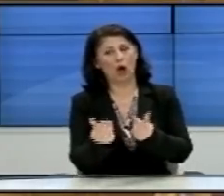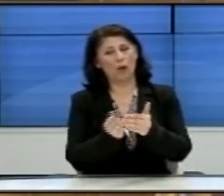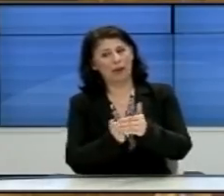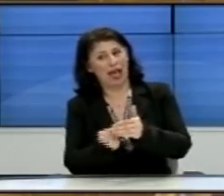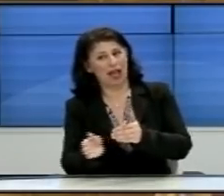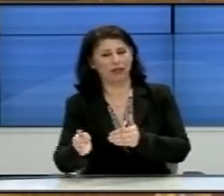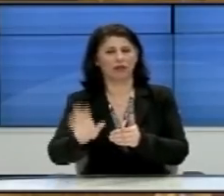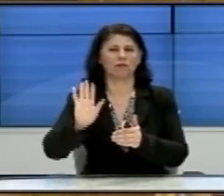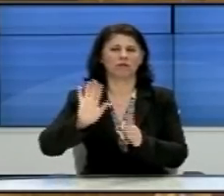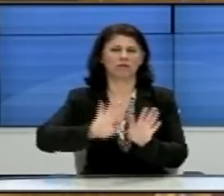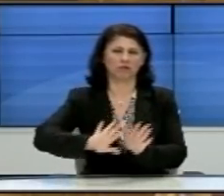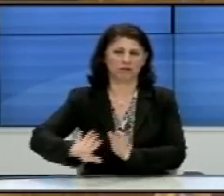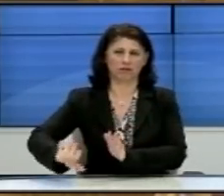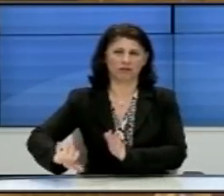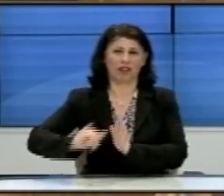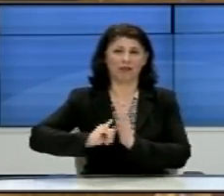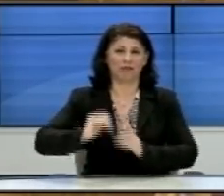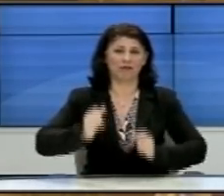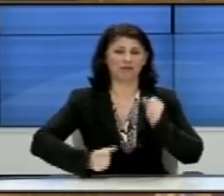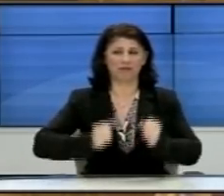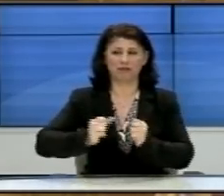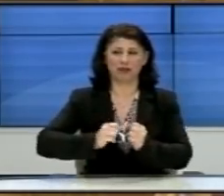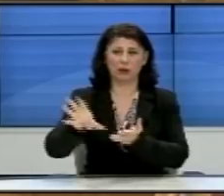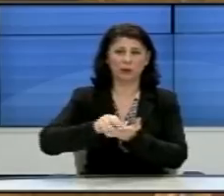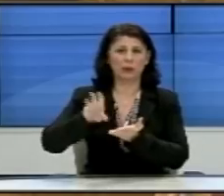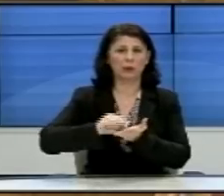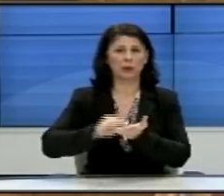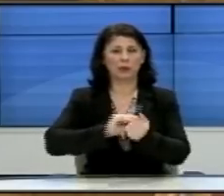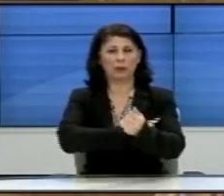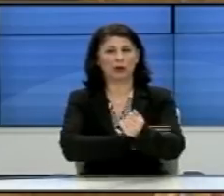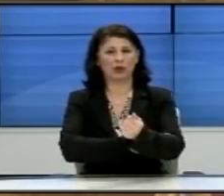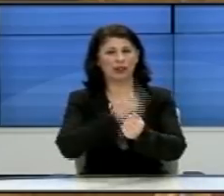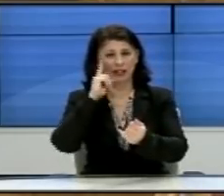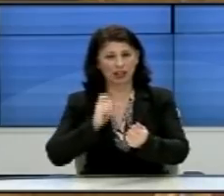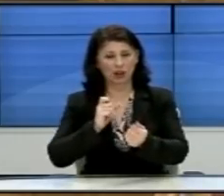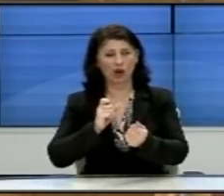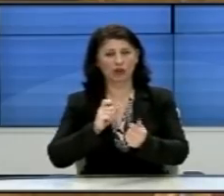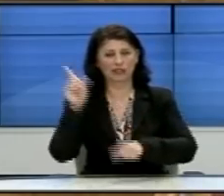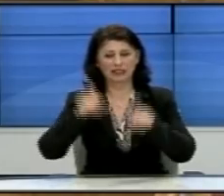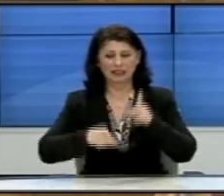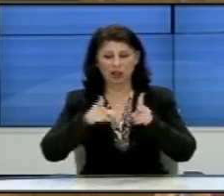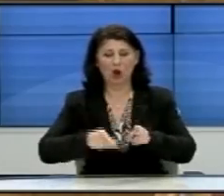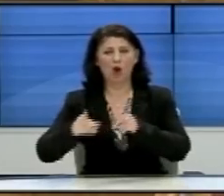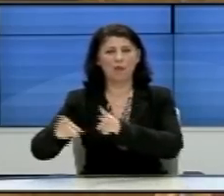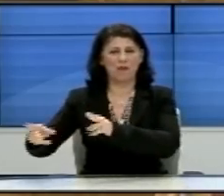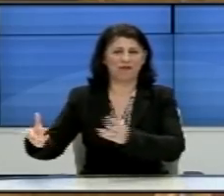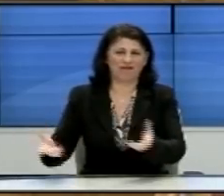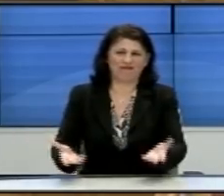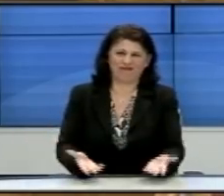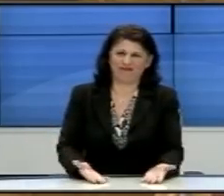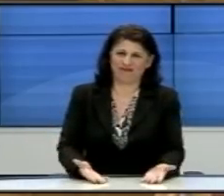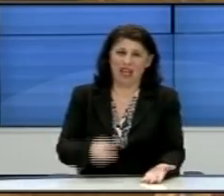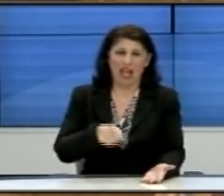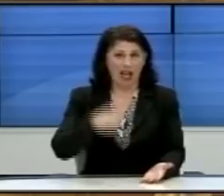ανελκυστήρων, μαραθώνιους συλλογής προσόντων και γνώσης με το κομμάτι φτιάχνετε. Αυτό δεν